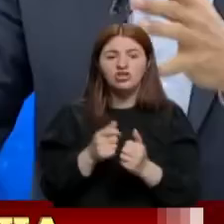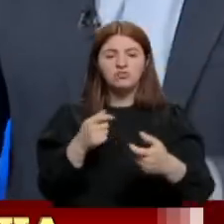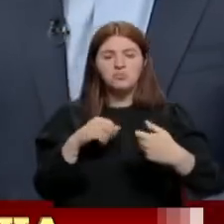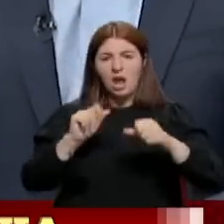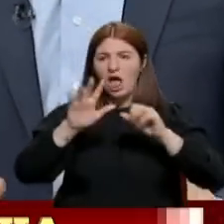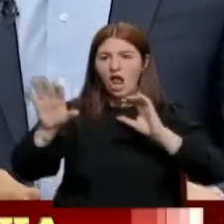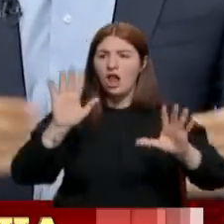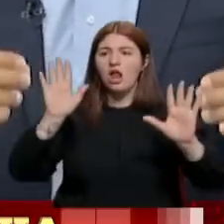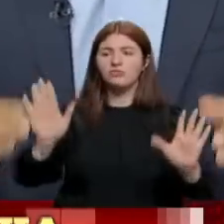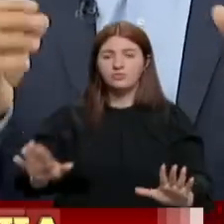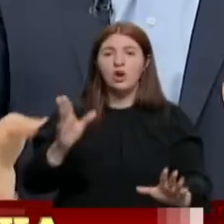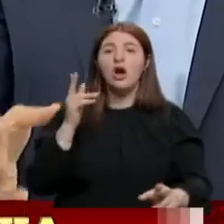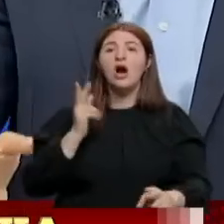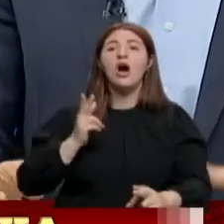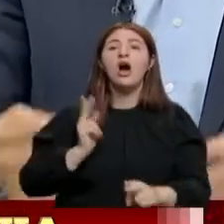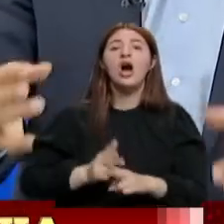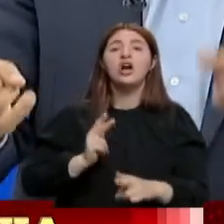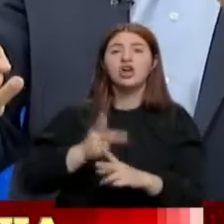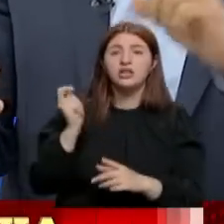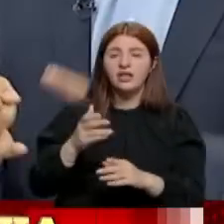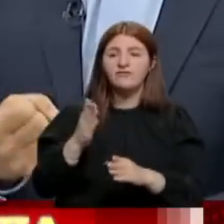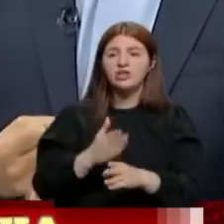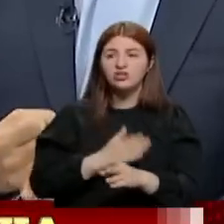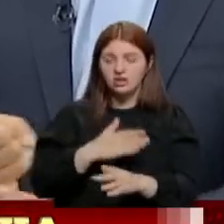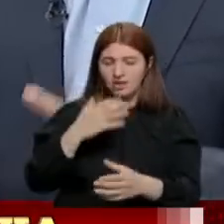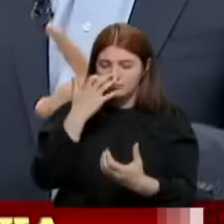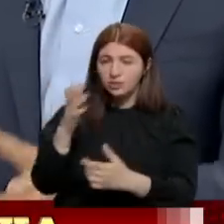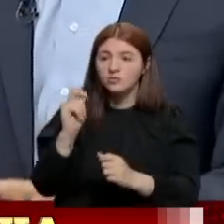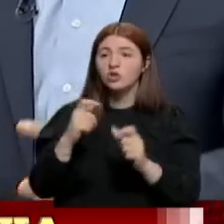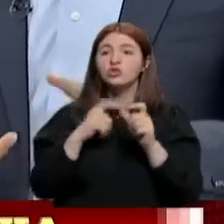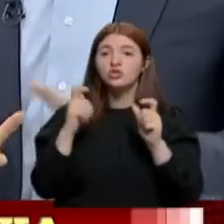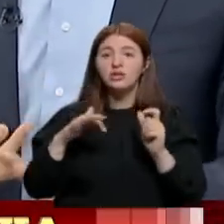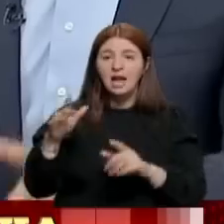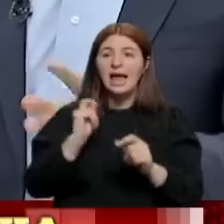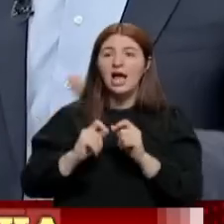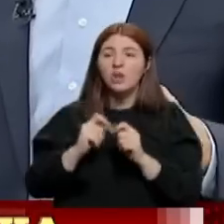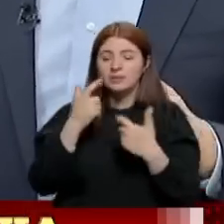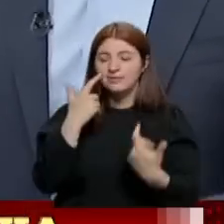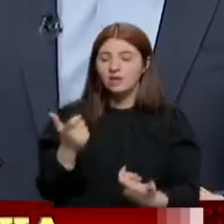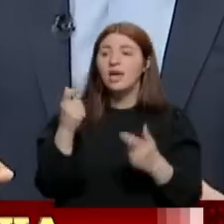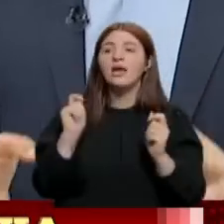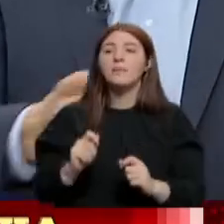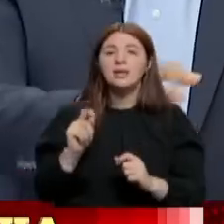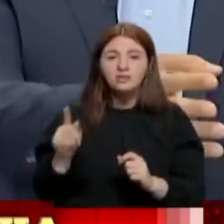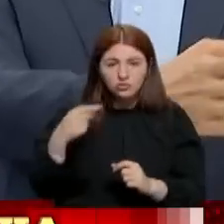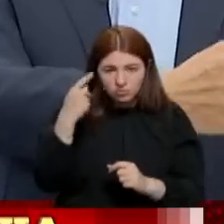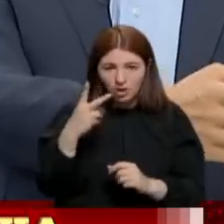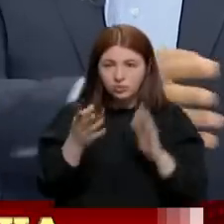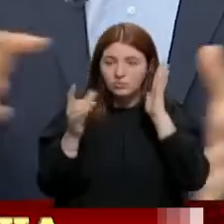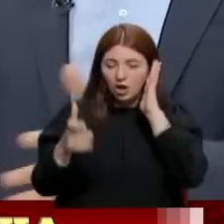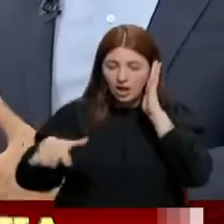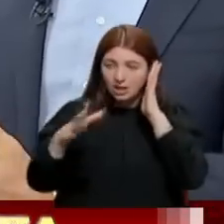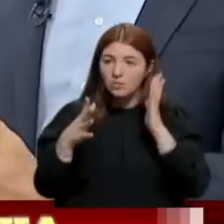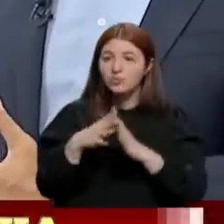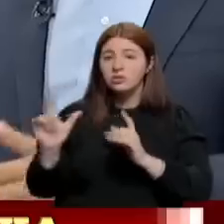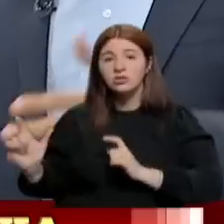paraları durdururuz. Ve olağanüstü şartlarla yurttaşlarımızın yaralısını saracak sosyal, ekonomik tedbirleri alırız. Düşünebiliyor musunuz? Bölgeden